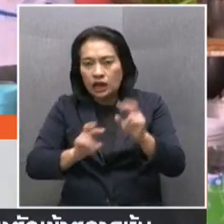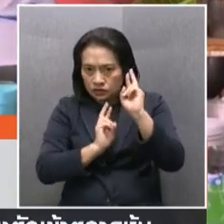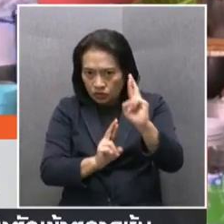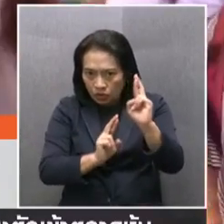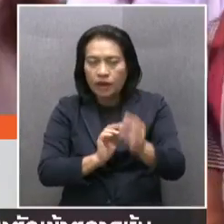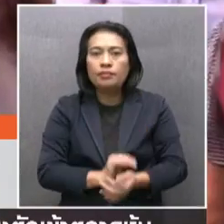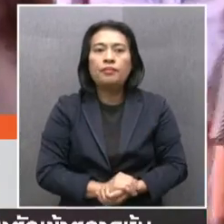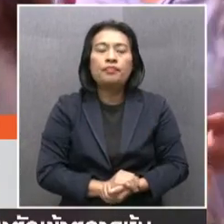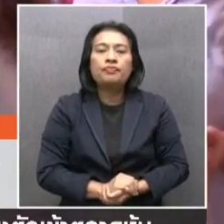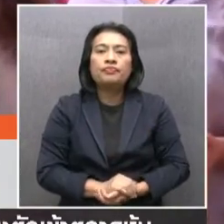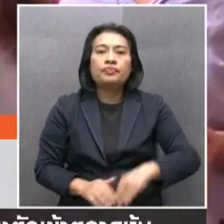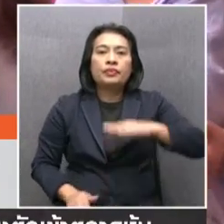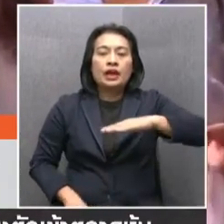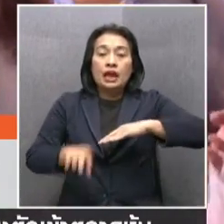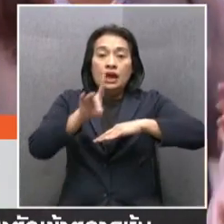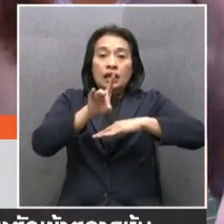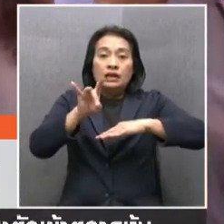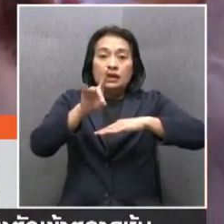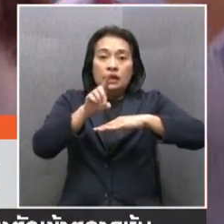าเกิน